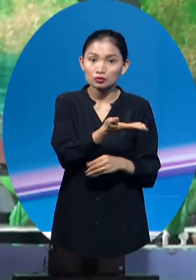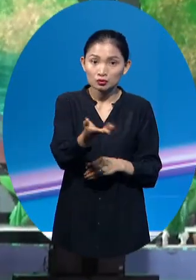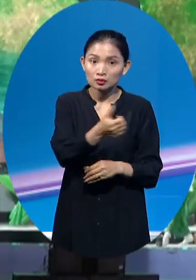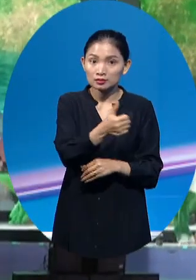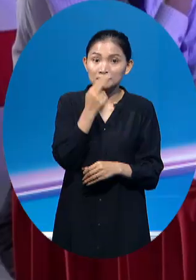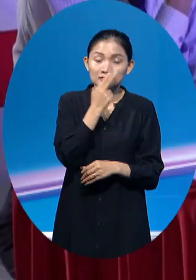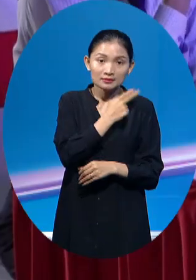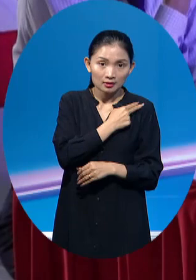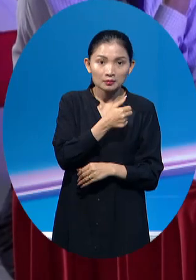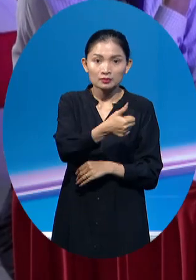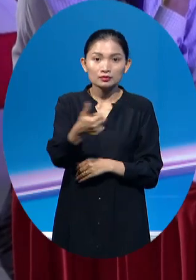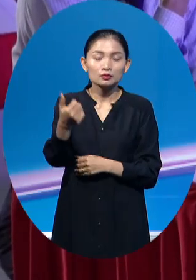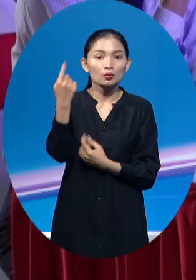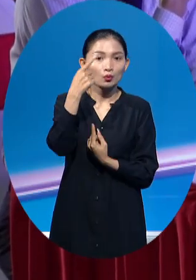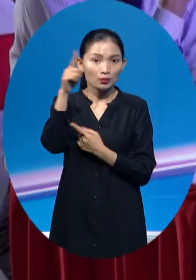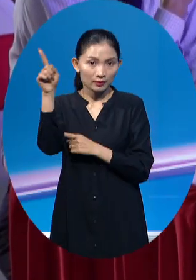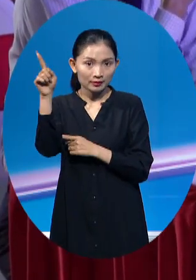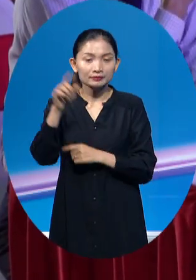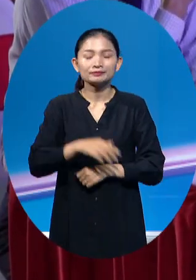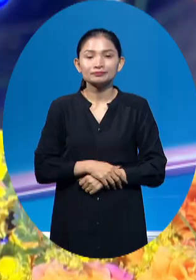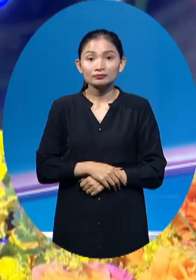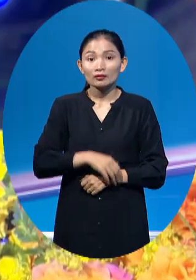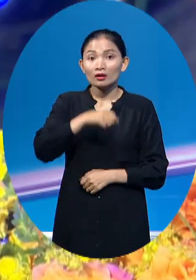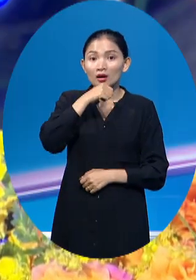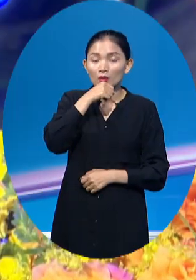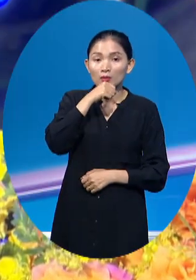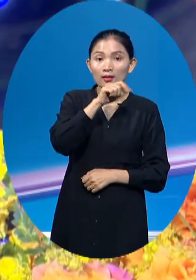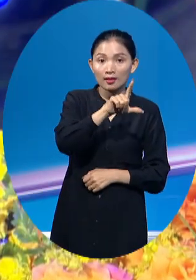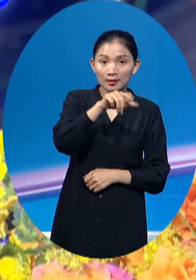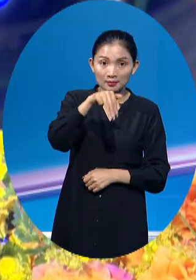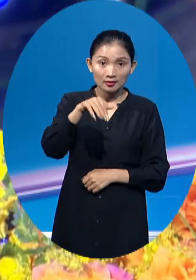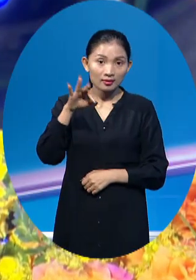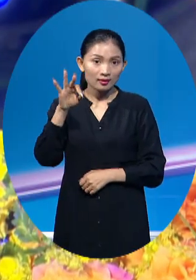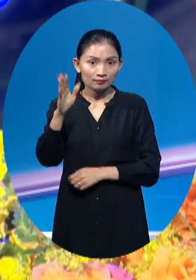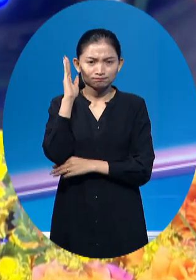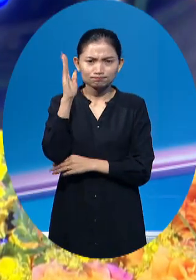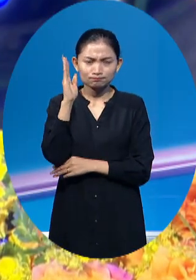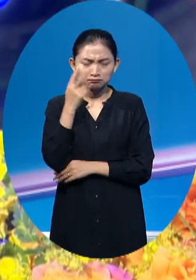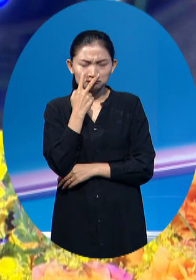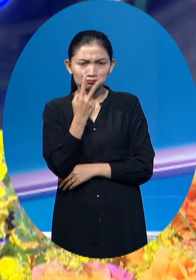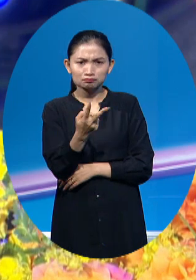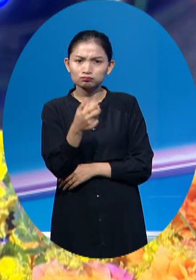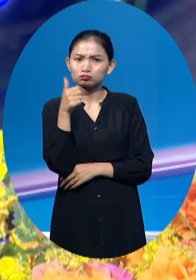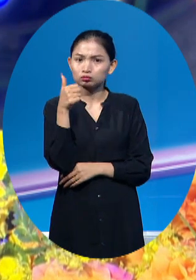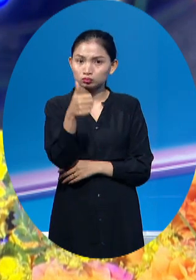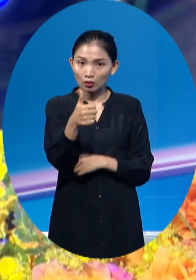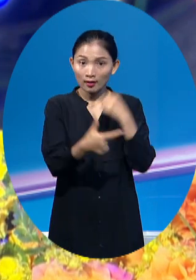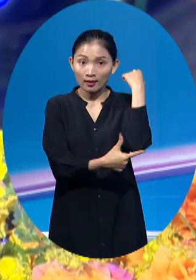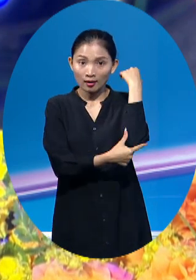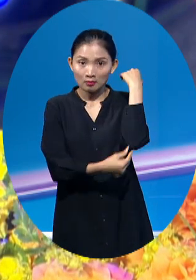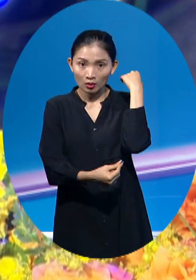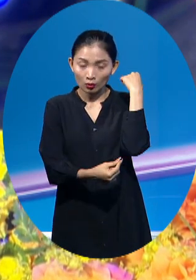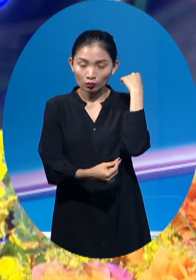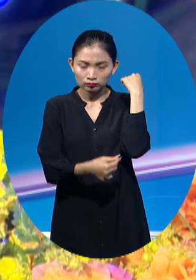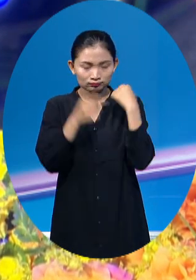đối tác quốc tế. Phát biểu tại sự kiện, Phó Thủ tướng Chính phủ Lê Minh Khái đánh giá cao sáng kiến của tỉnh Cà Mau đã phối hợp với Bộ Nông nghiệp và Phát